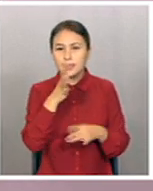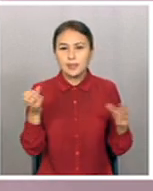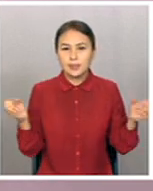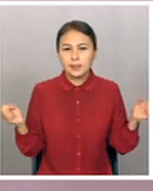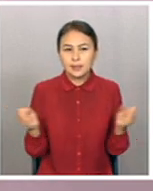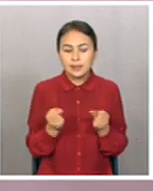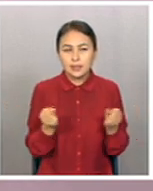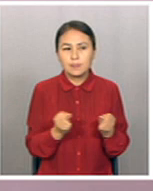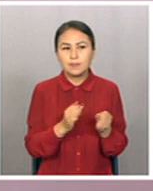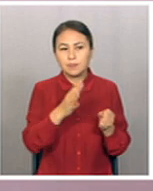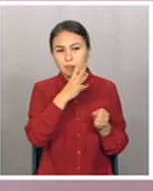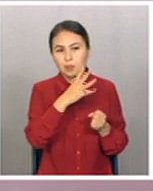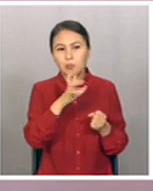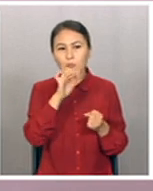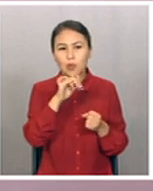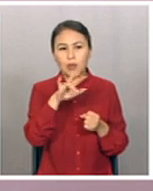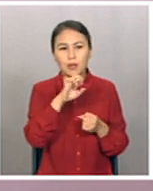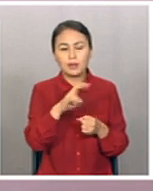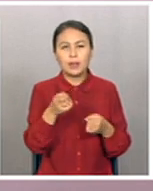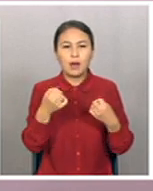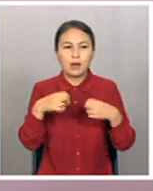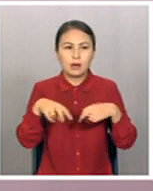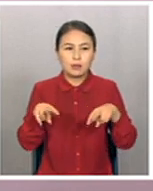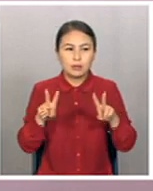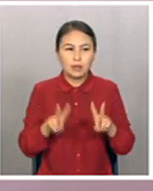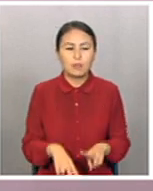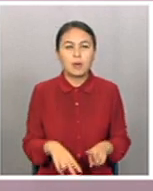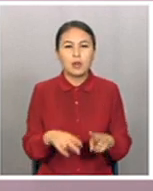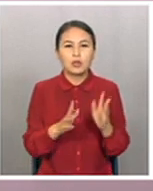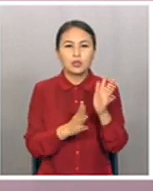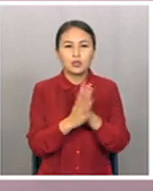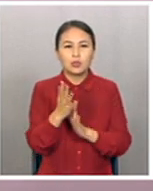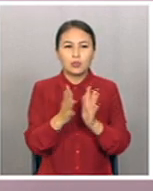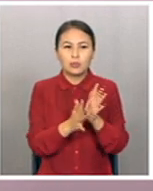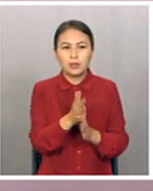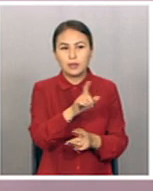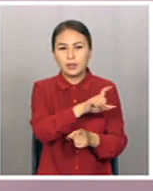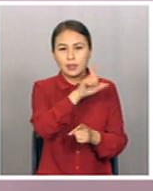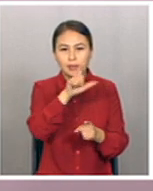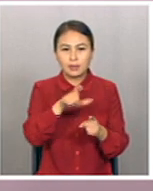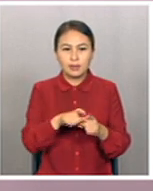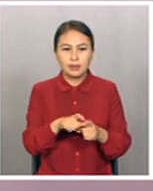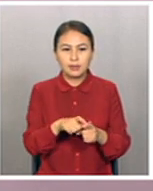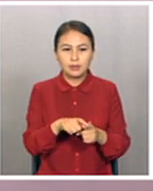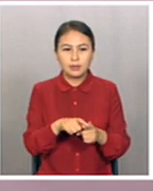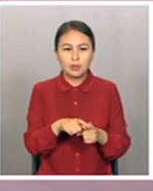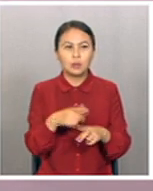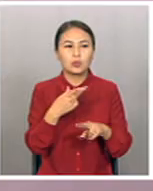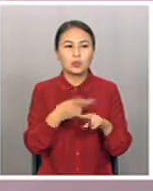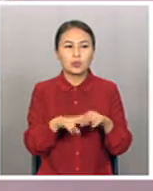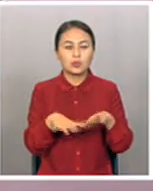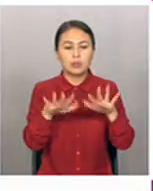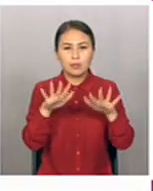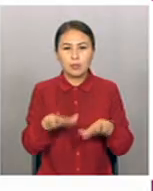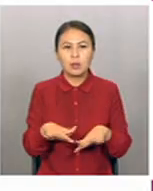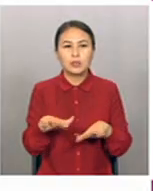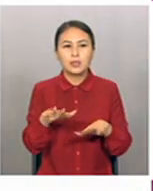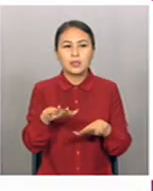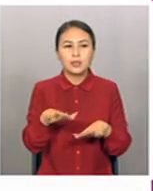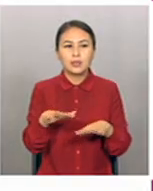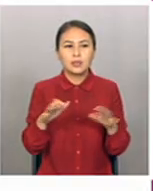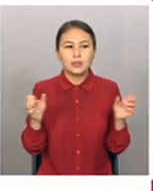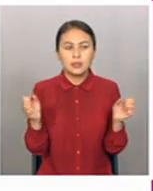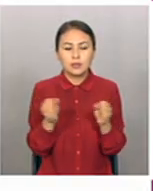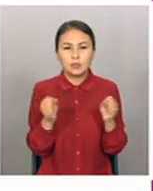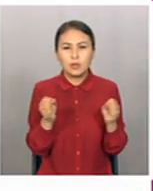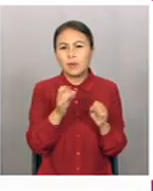мезгілінде бұландарға арнап шөп даярлайды. Солай бұландар қыстан